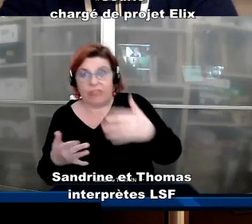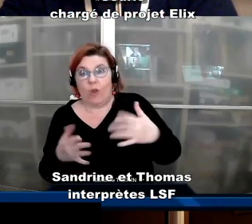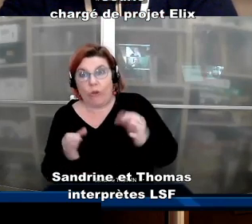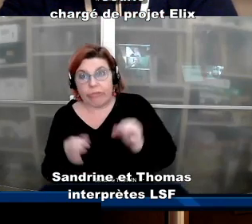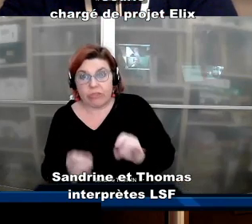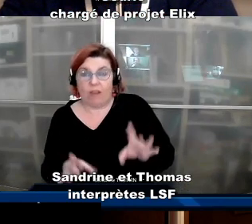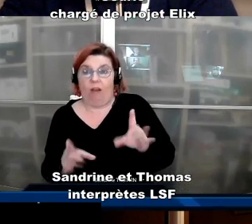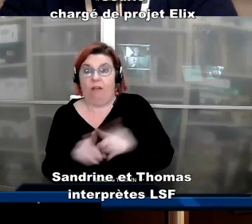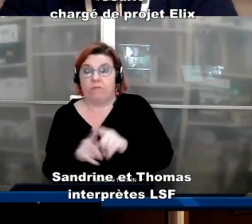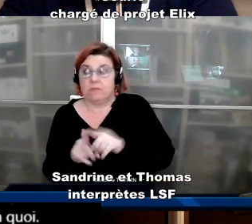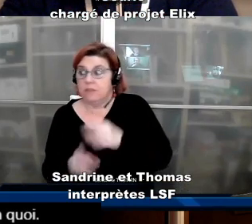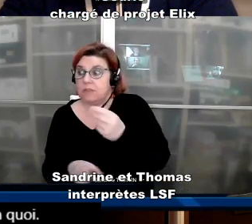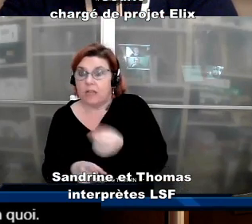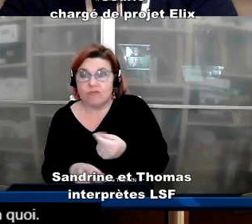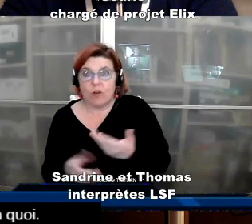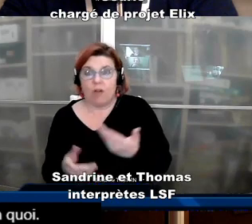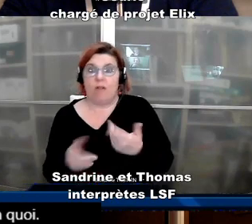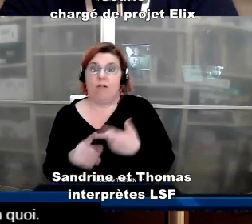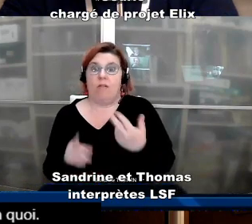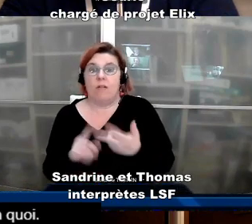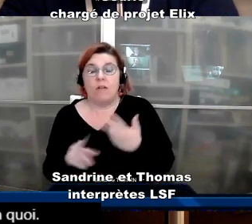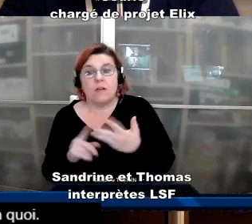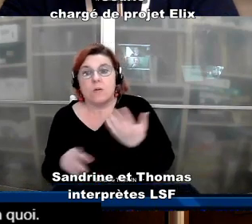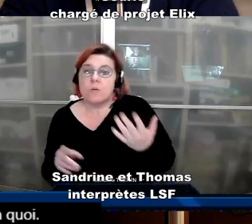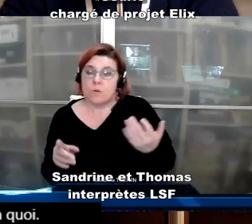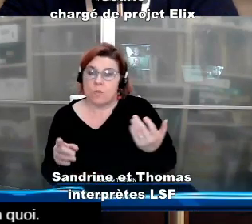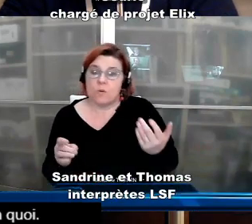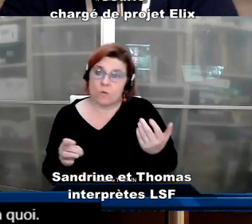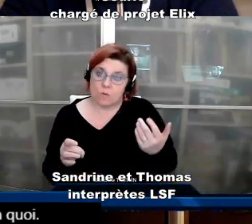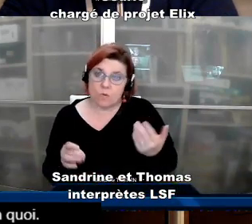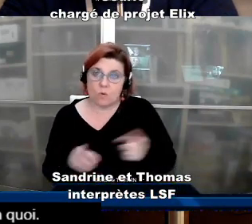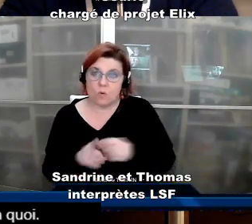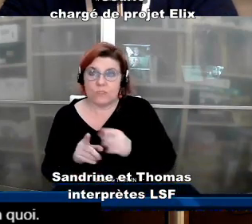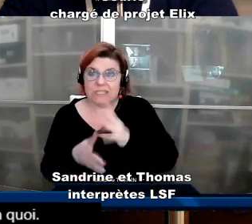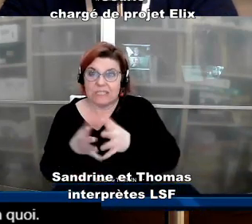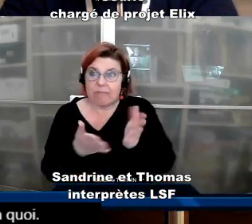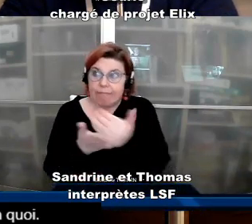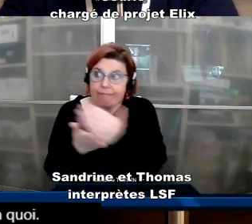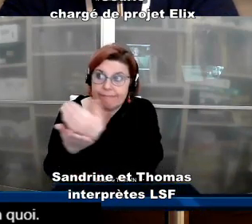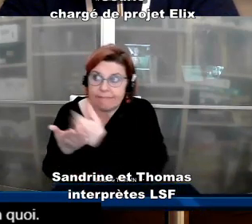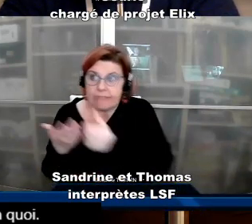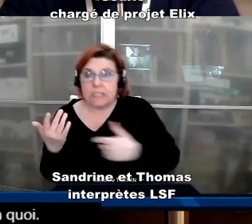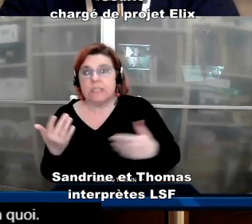c'est pas mal d'argent. Et puis, voilà, collecter des signes, etc.